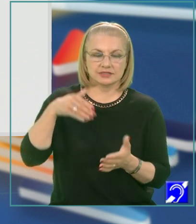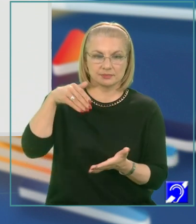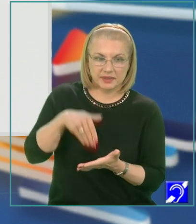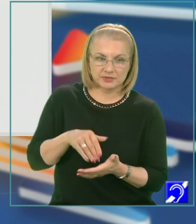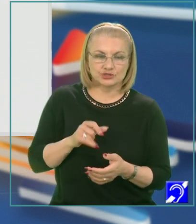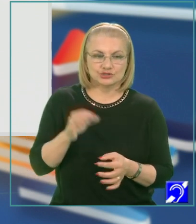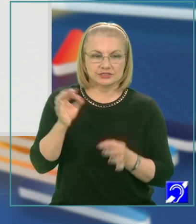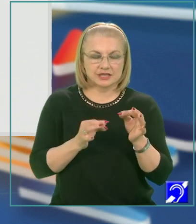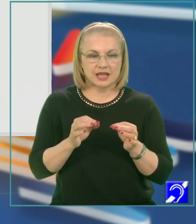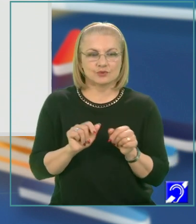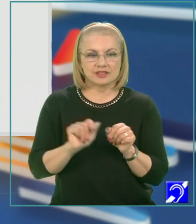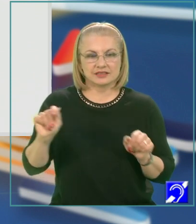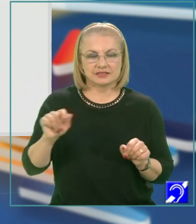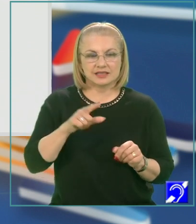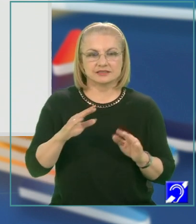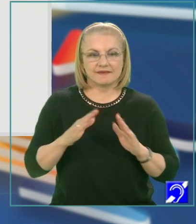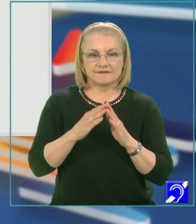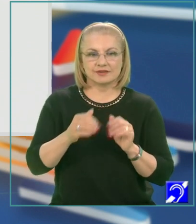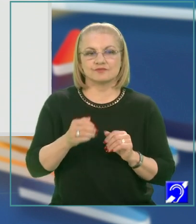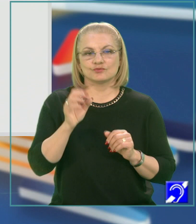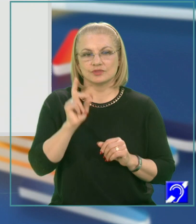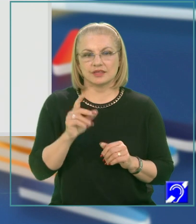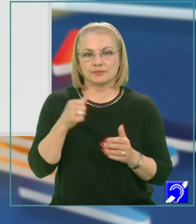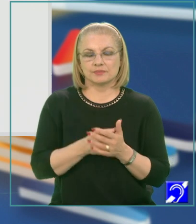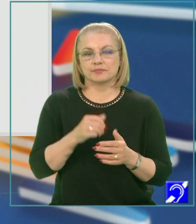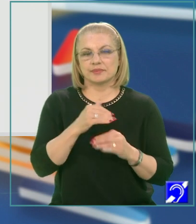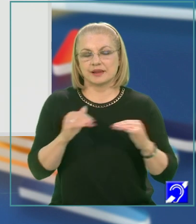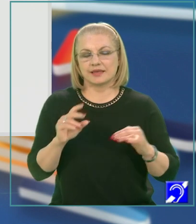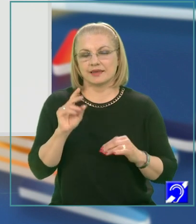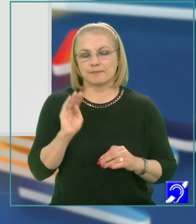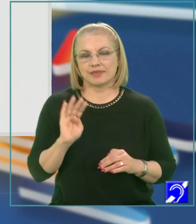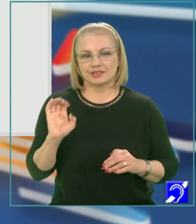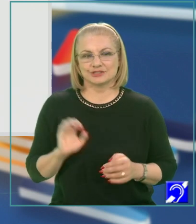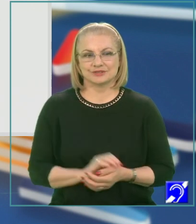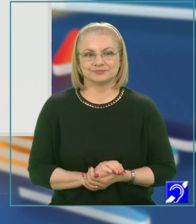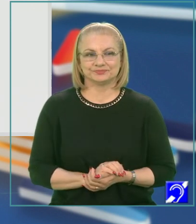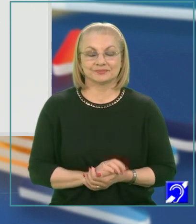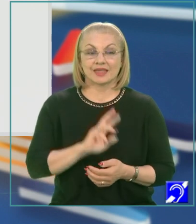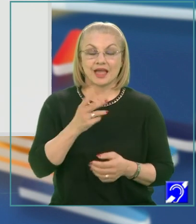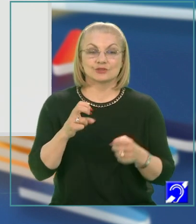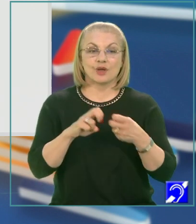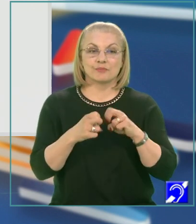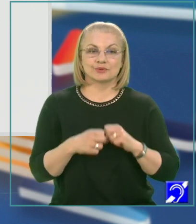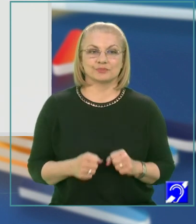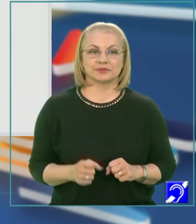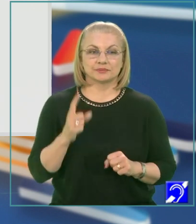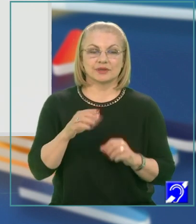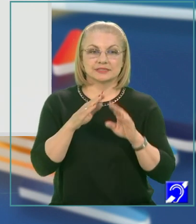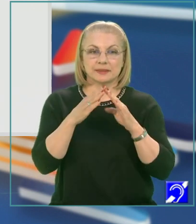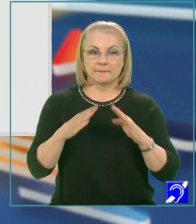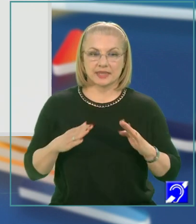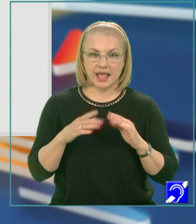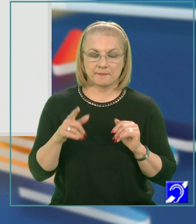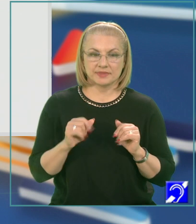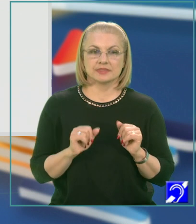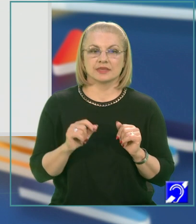calculăm distanța de la vârful D la dreapta BC. Problema a doua, în piramida triunghiulară regulată cu înălțimea VO,